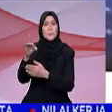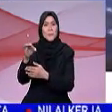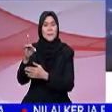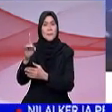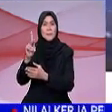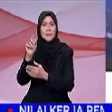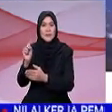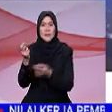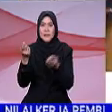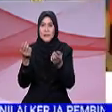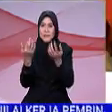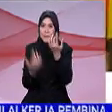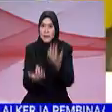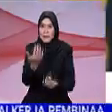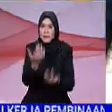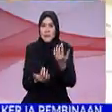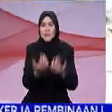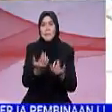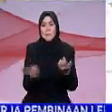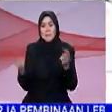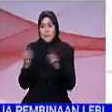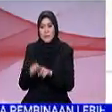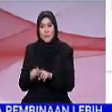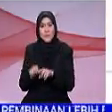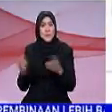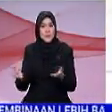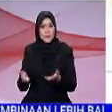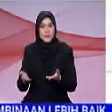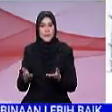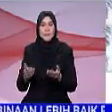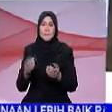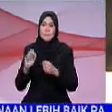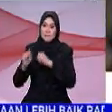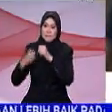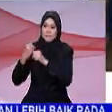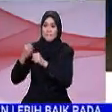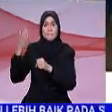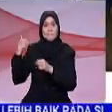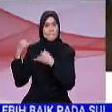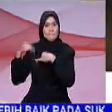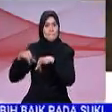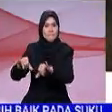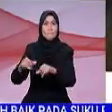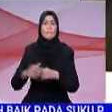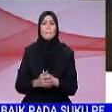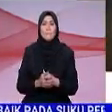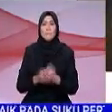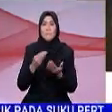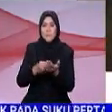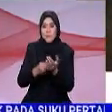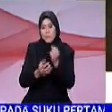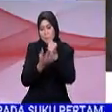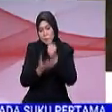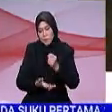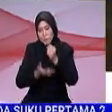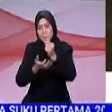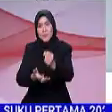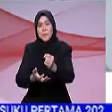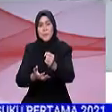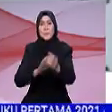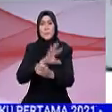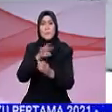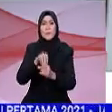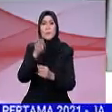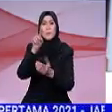kes kebakaran yang berlaku di negeri ini sepanjang tahun lepas. Datuk Sri Fatimah Abdullah berkata peruntukan itu melibatkan